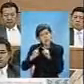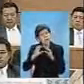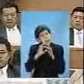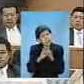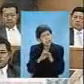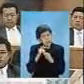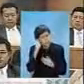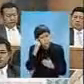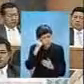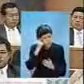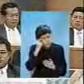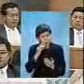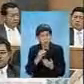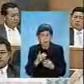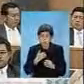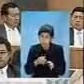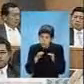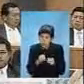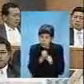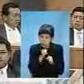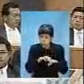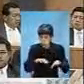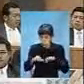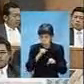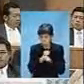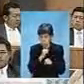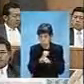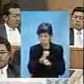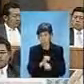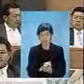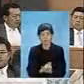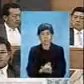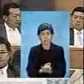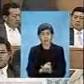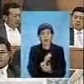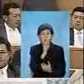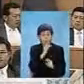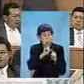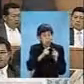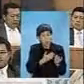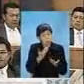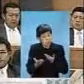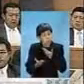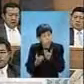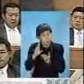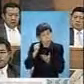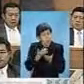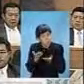การใช้ดุลยพินิจใช้กลไกทางการบริหารเนี่ยถ้าทุกเรื่องต้องเอามาเข้าสภาหม